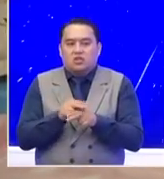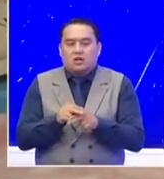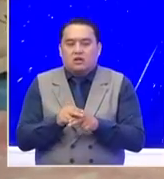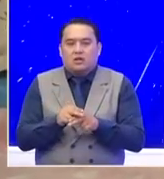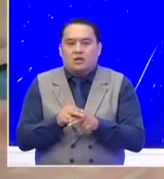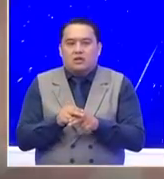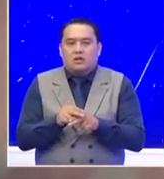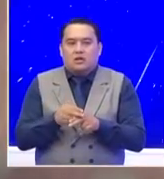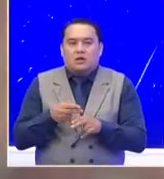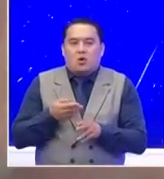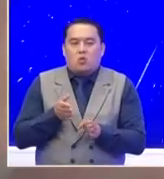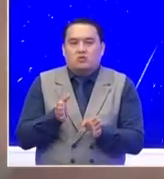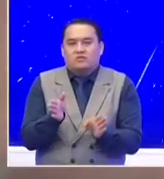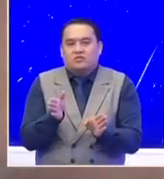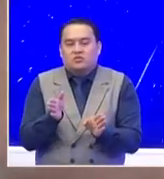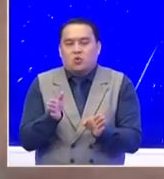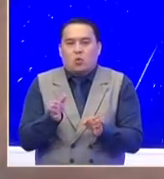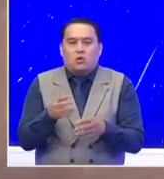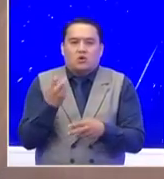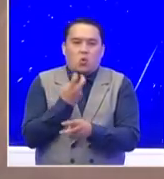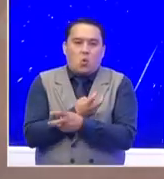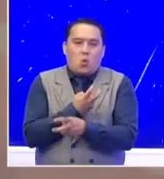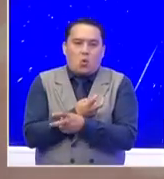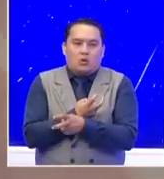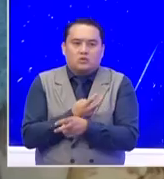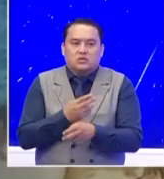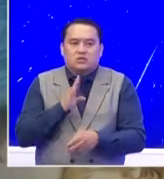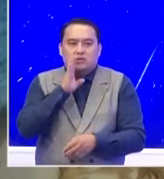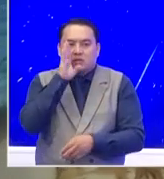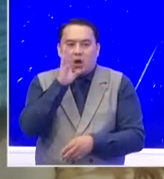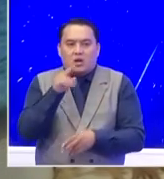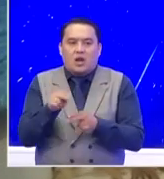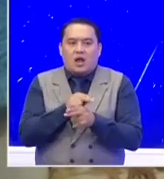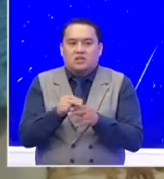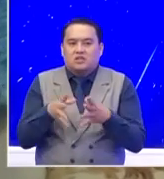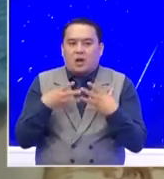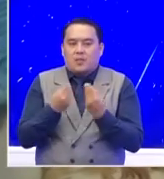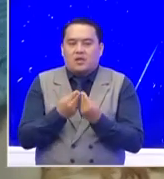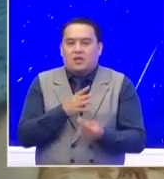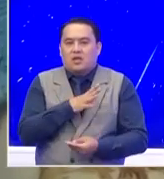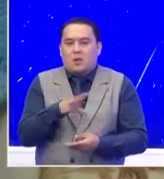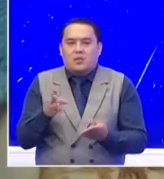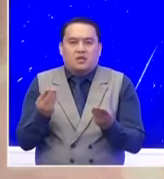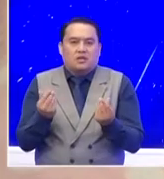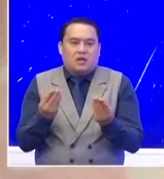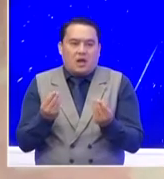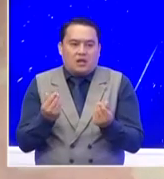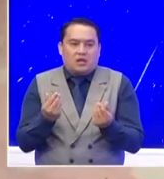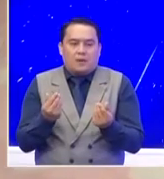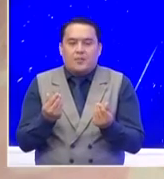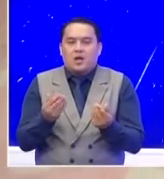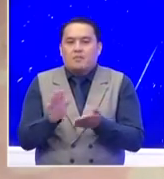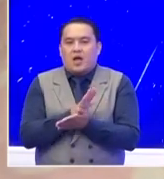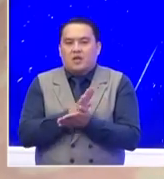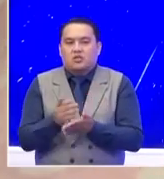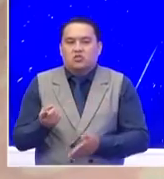Диагноз искривления обеих ног в тяжелой степени Веронике поставили с рождения. На лечение у семьи просто не было средств. Бесплатную операцию нужно